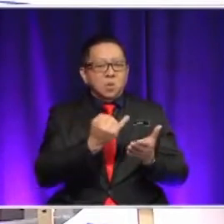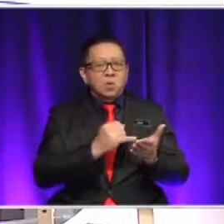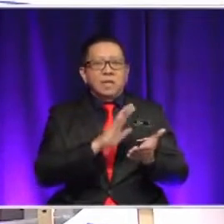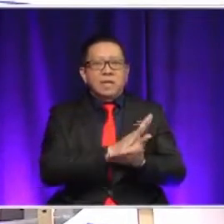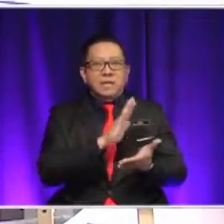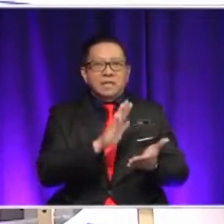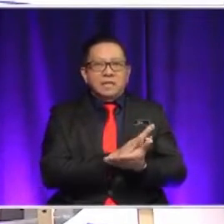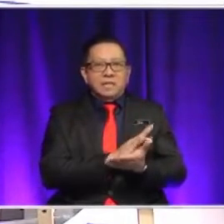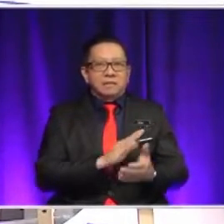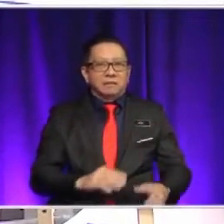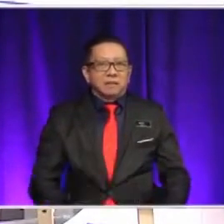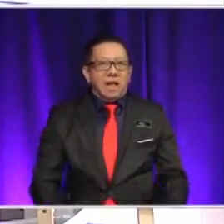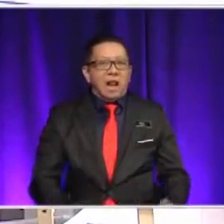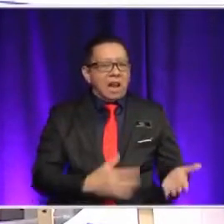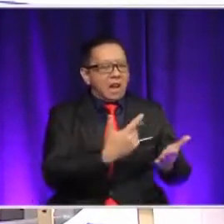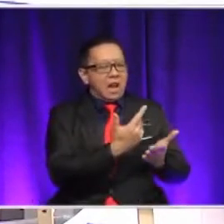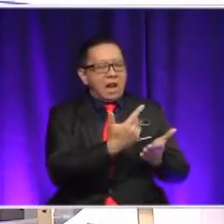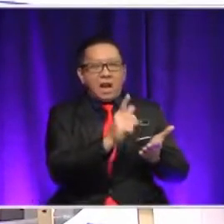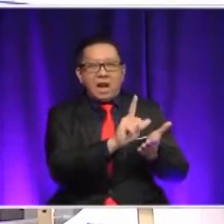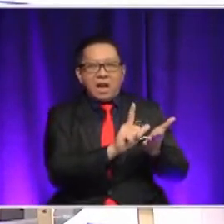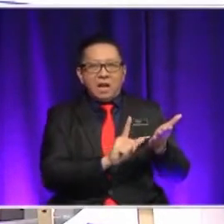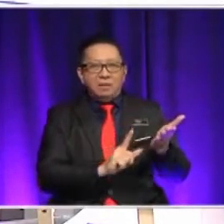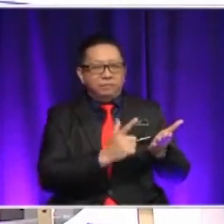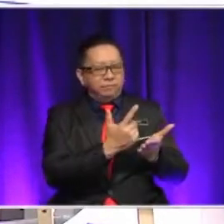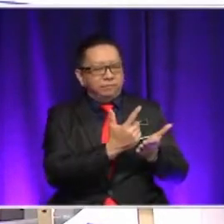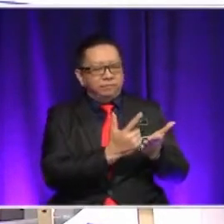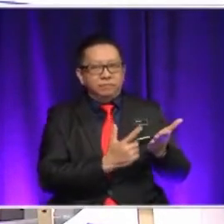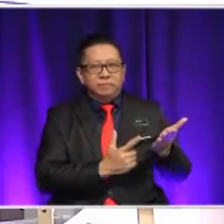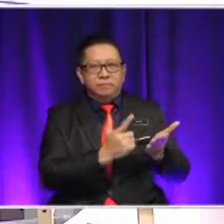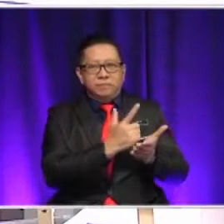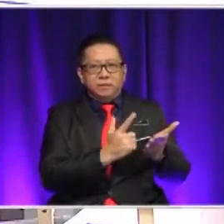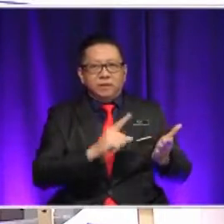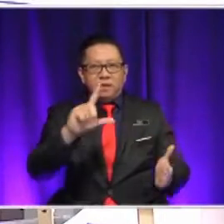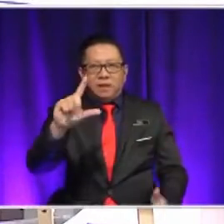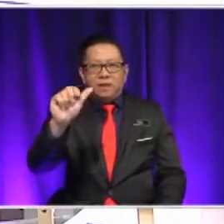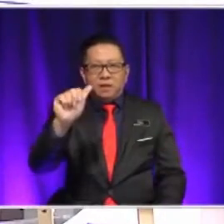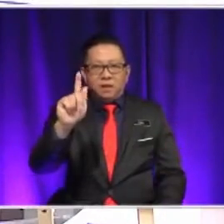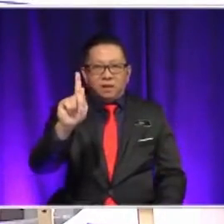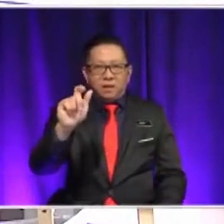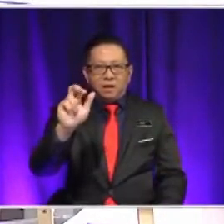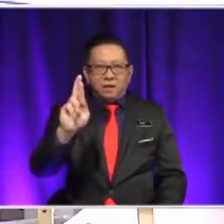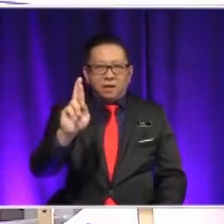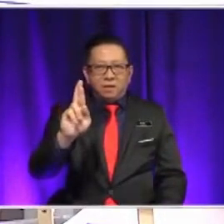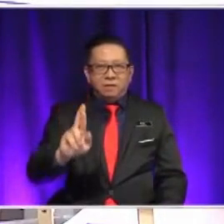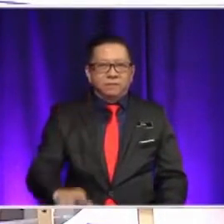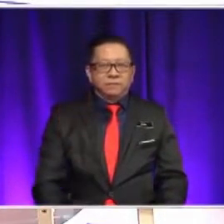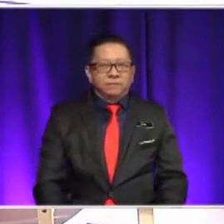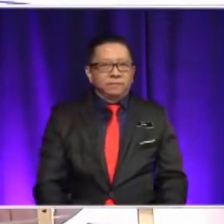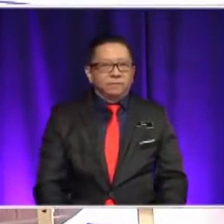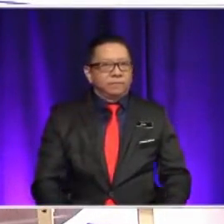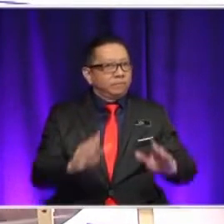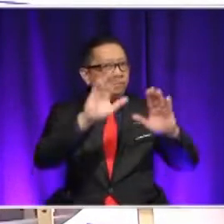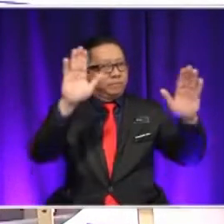macam Cikgu cek udah boleh buat sendiri tak perlulah keren tapi untuk murid-muridnya rumah kita perlu masih kalah karena Oke gak sini Vin